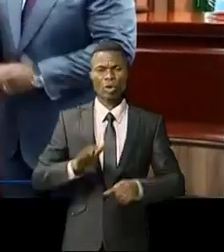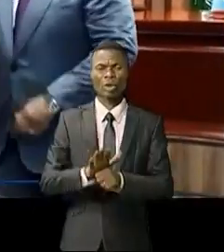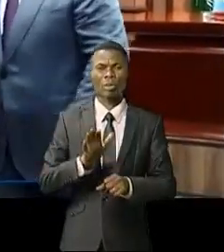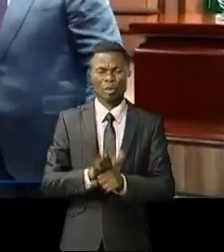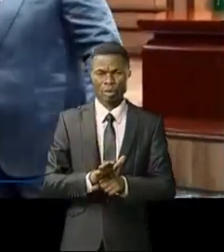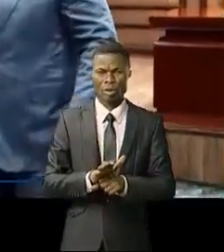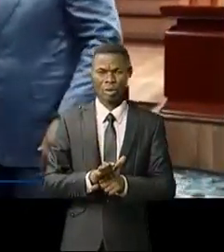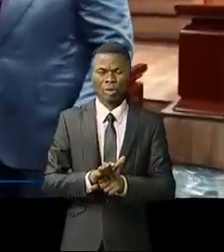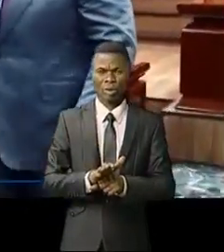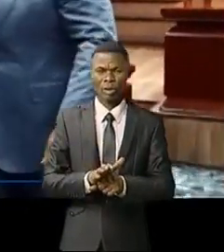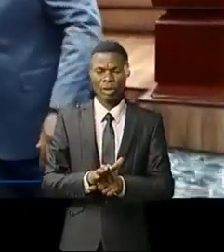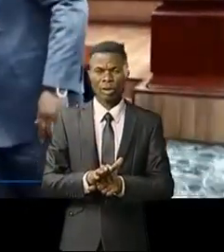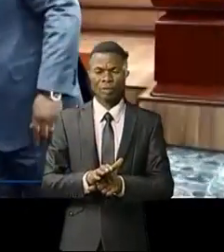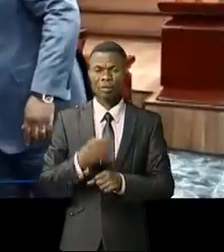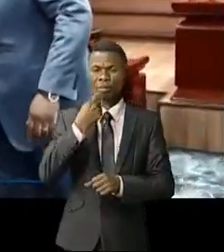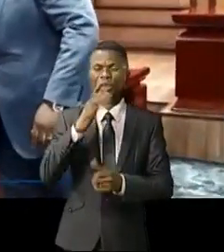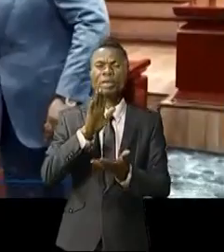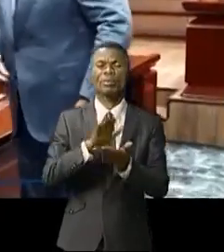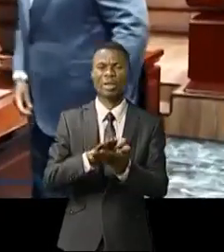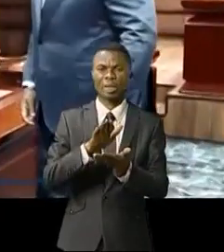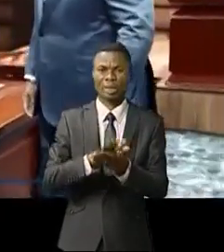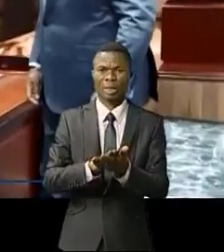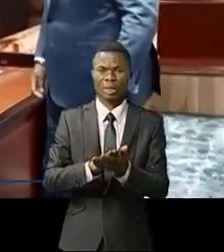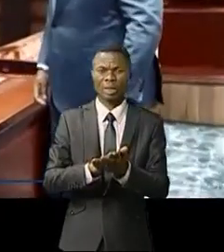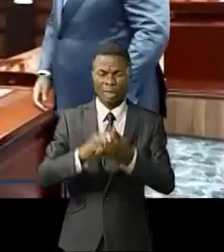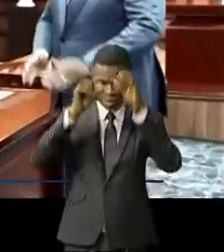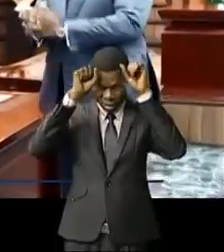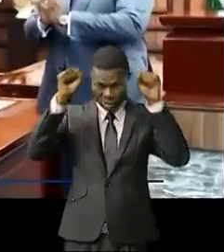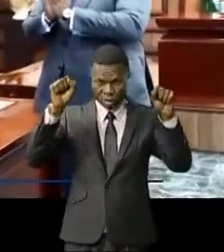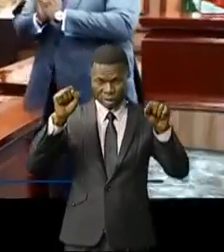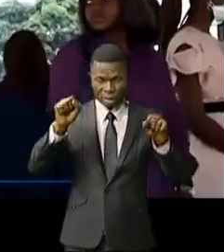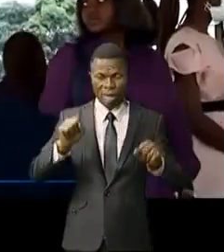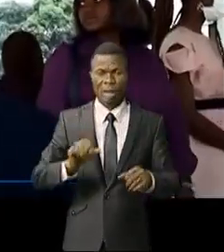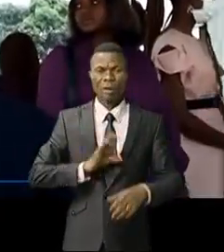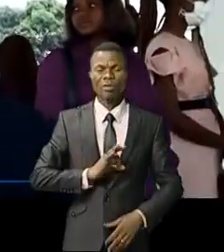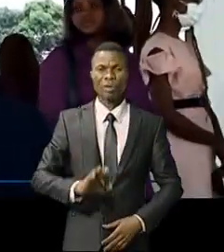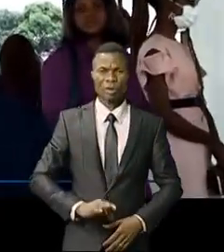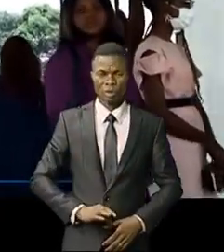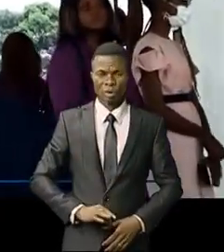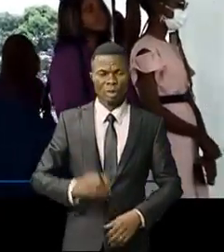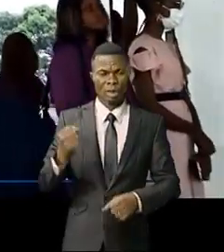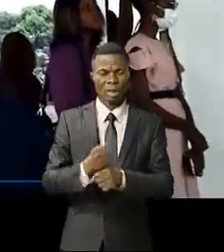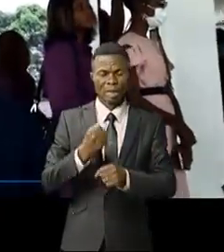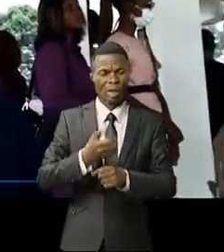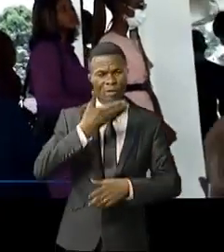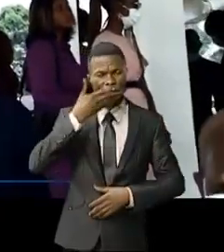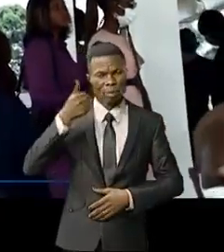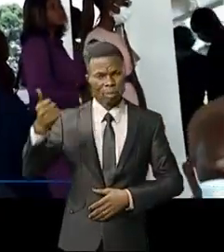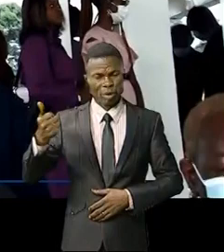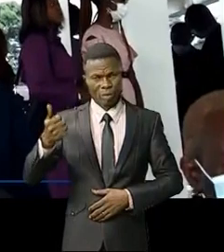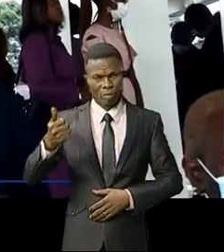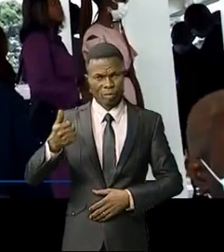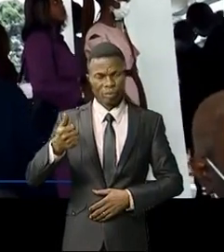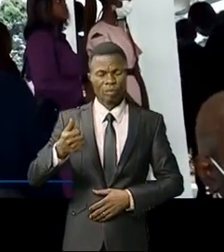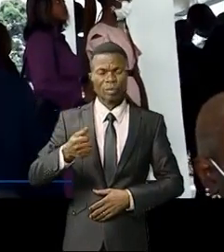pu remercier le président de la République pour l'excellente coopération, le très bon